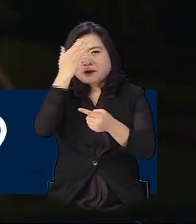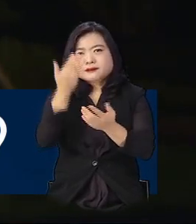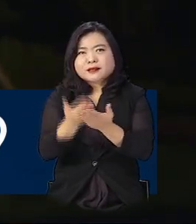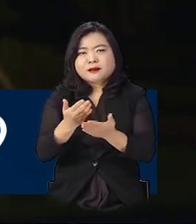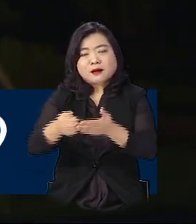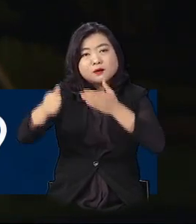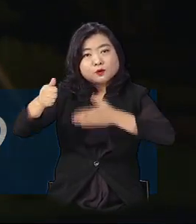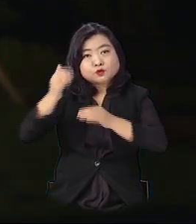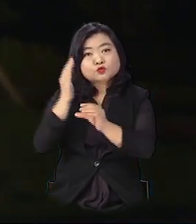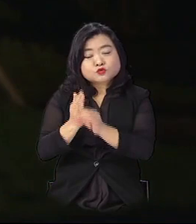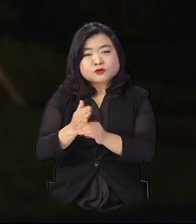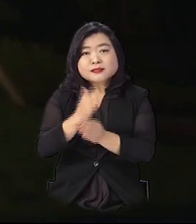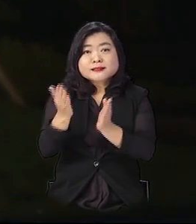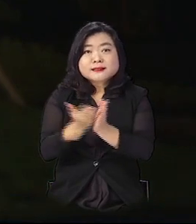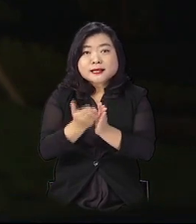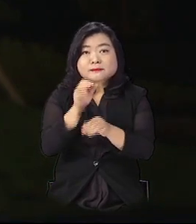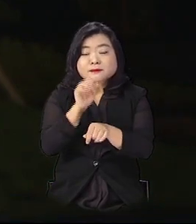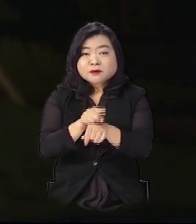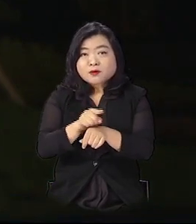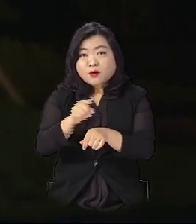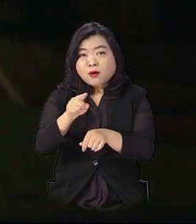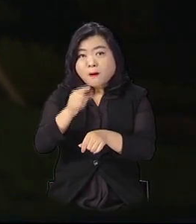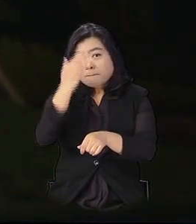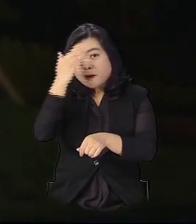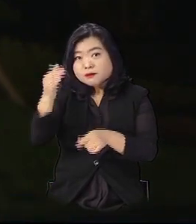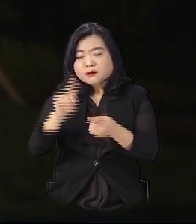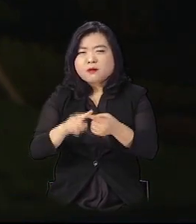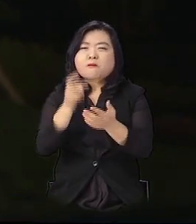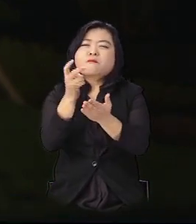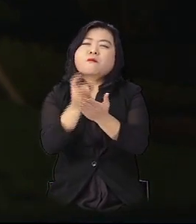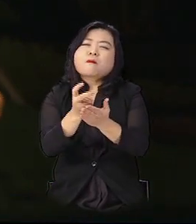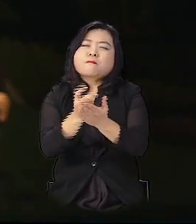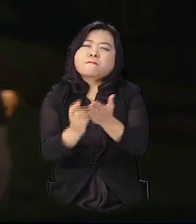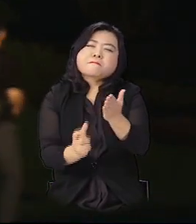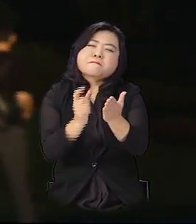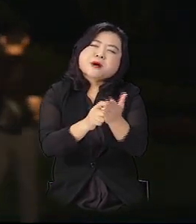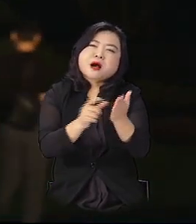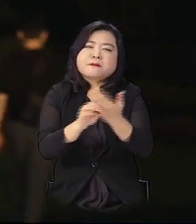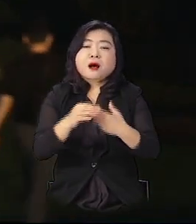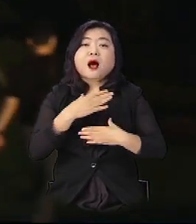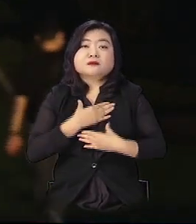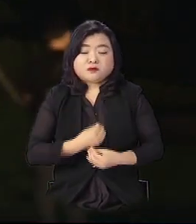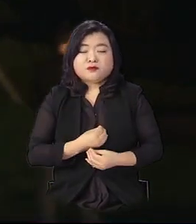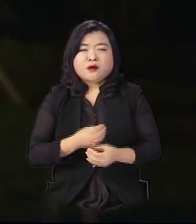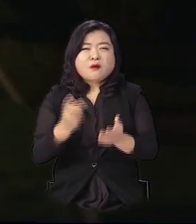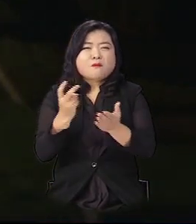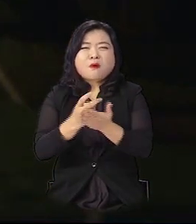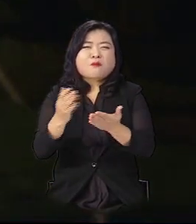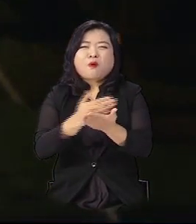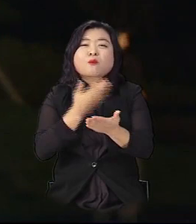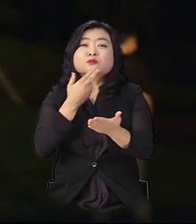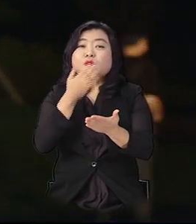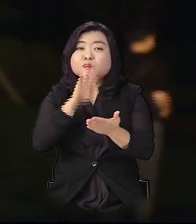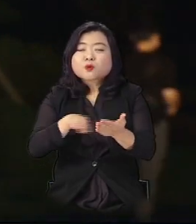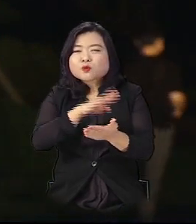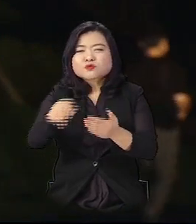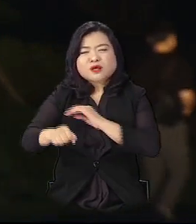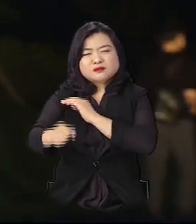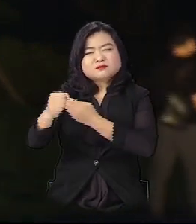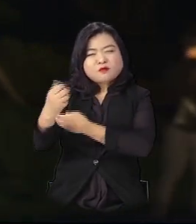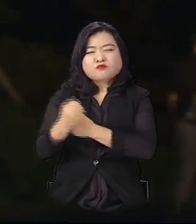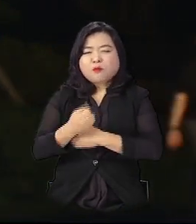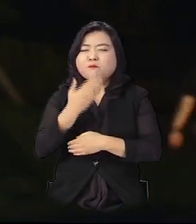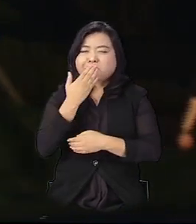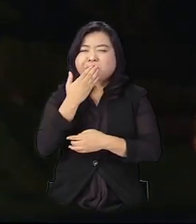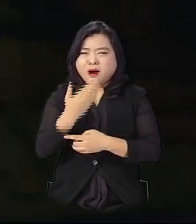있습니다. 그 예타 면제는 법으로 하면은 더 안전하고, 법이 없더라도, 우리 실력으로 할